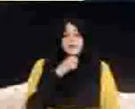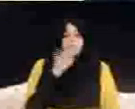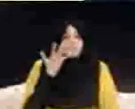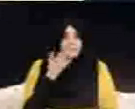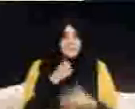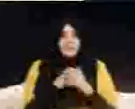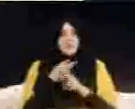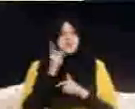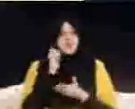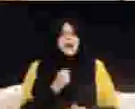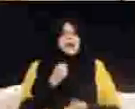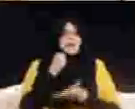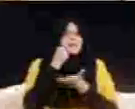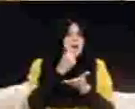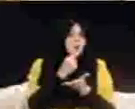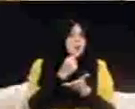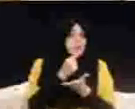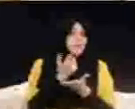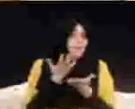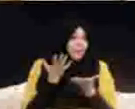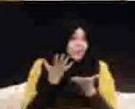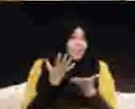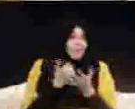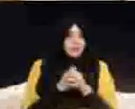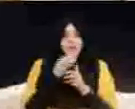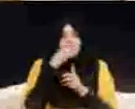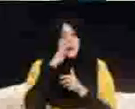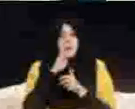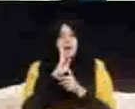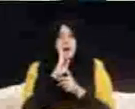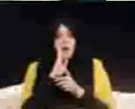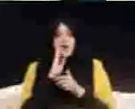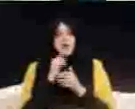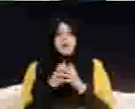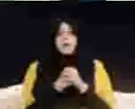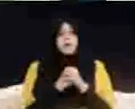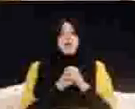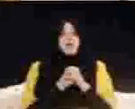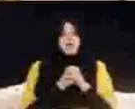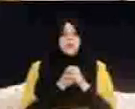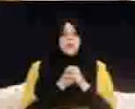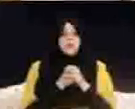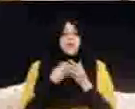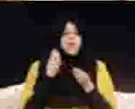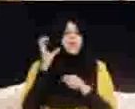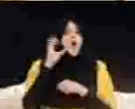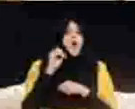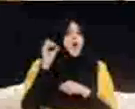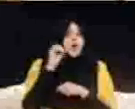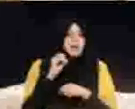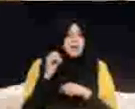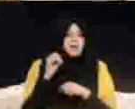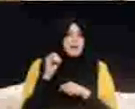ورث من المورثين تاعو سواء كانوا والدين ولا أجداد ولا أو كذا، أو عن طريق العمل، يعني عن طريق البيع والشراء، البيع،